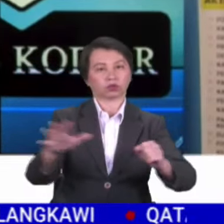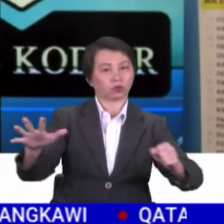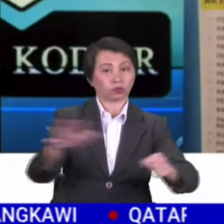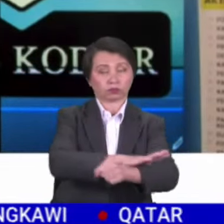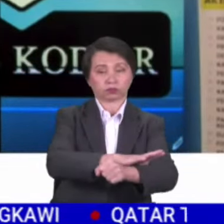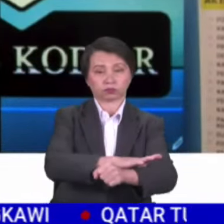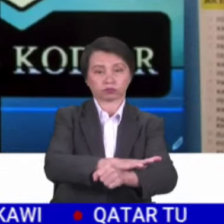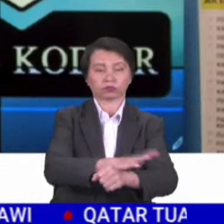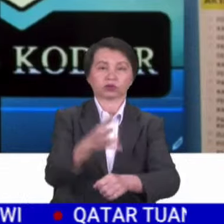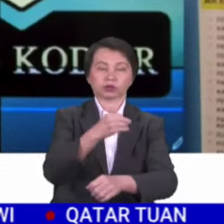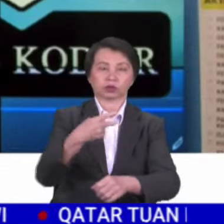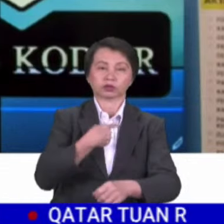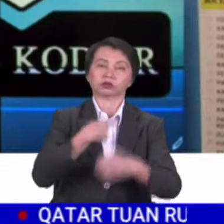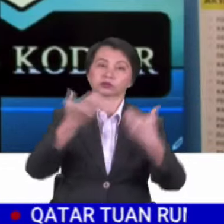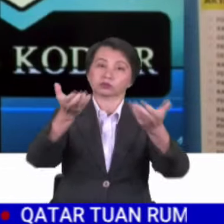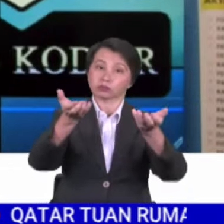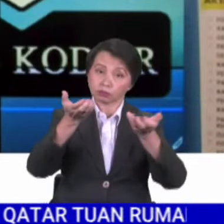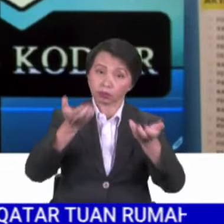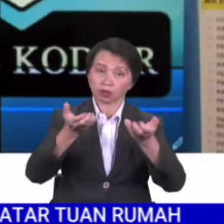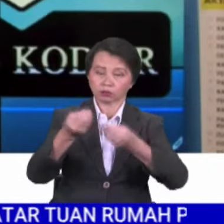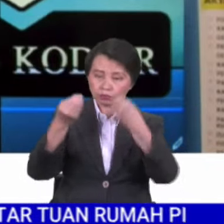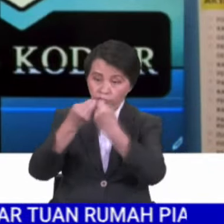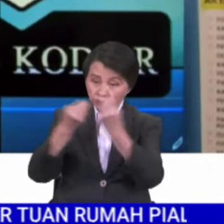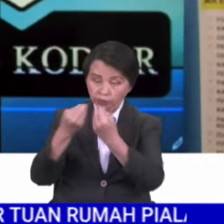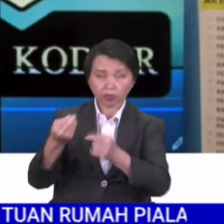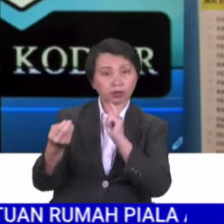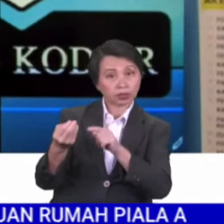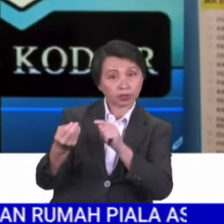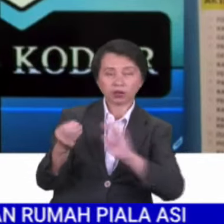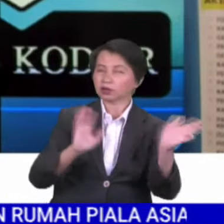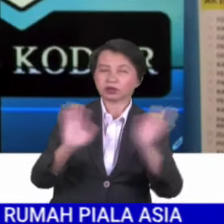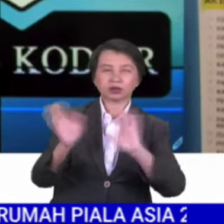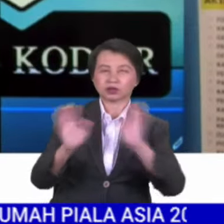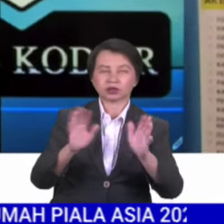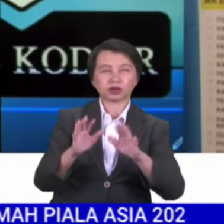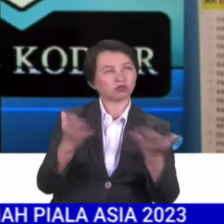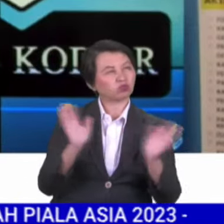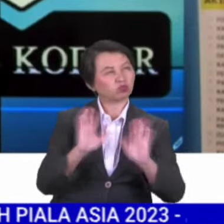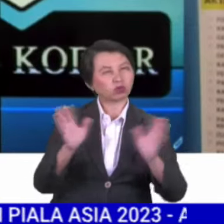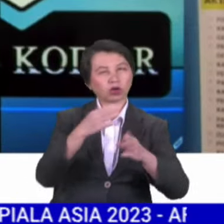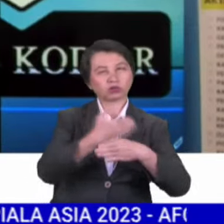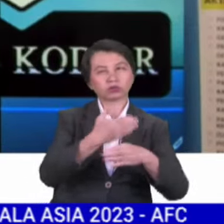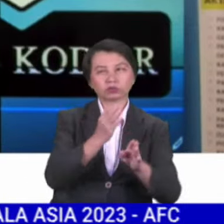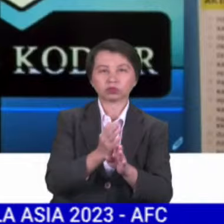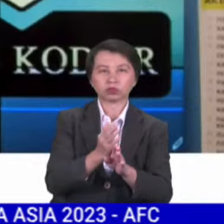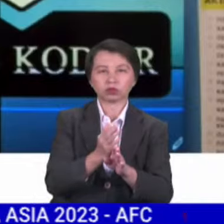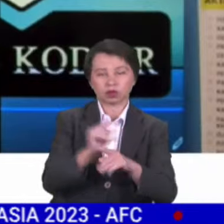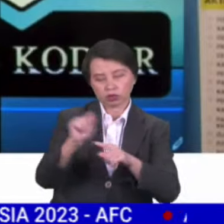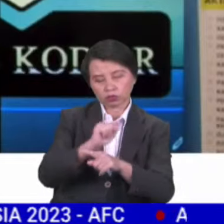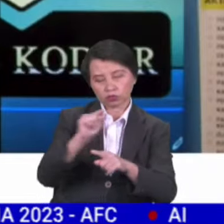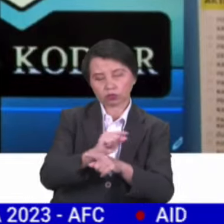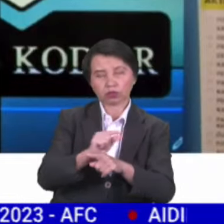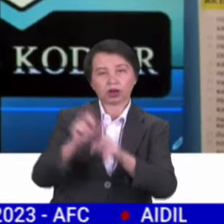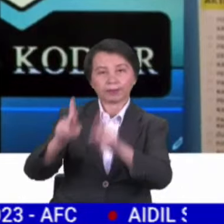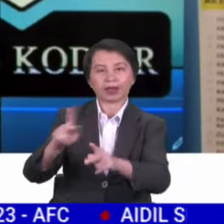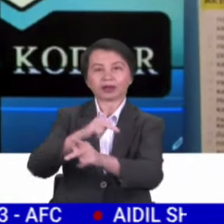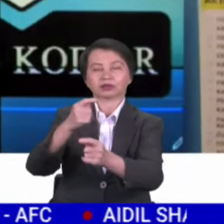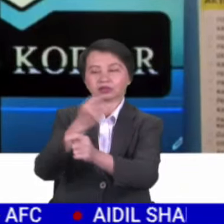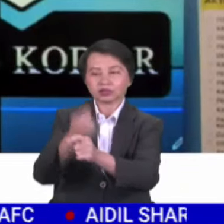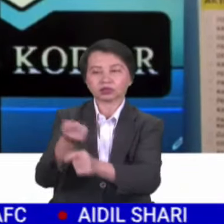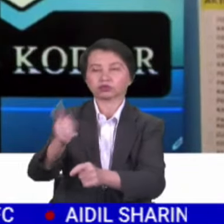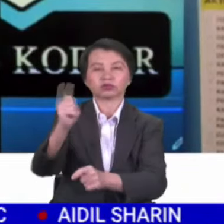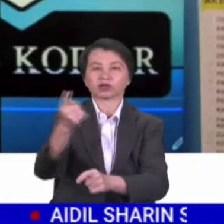menyeluruh. Dan kita nak supaya statistik ini tidaklah semestinya berbentuk kegunaan pihak-pihak tertentu